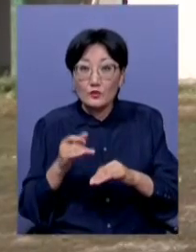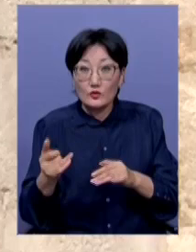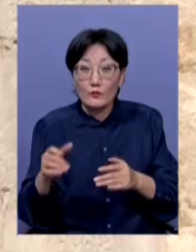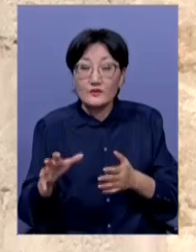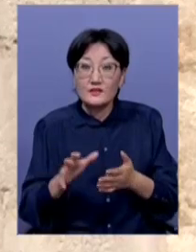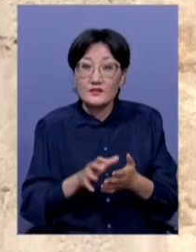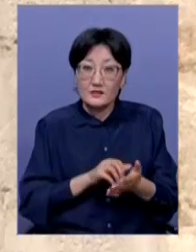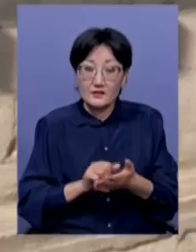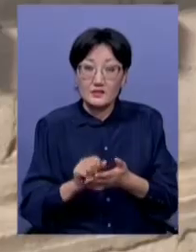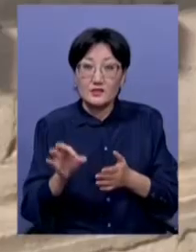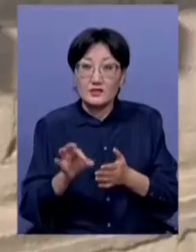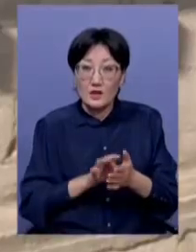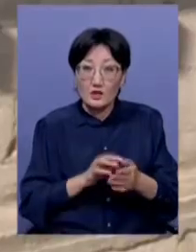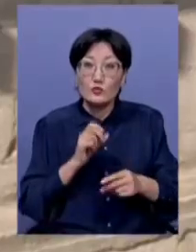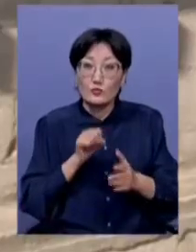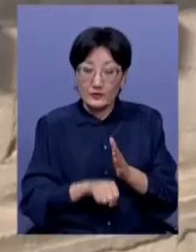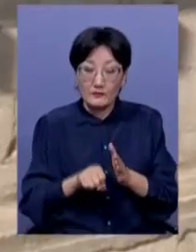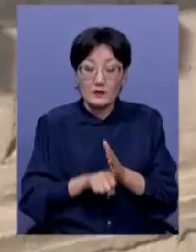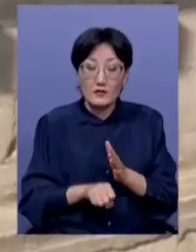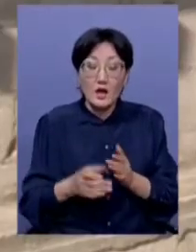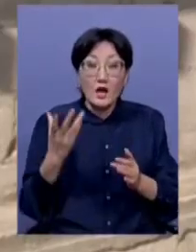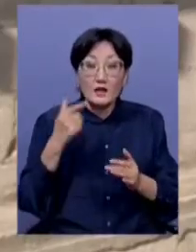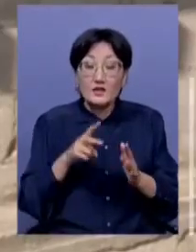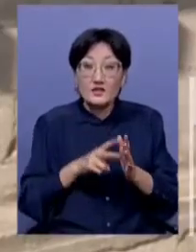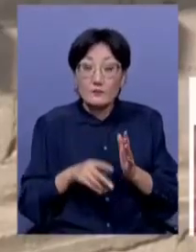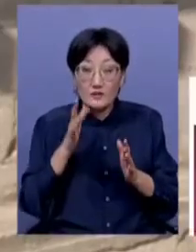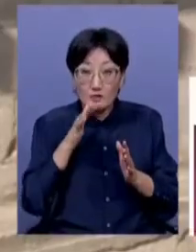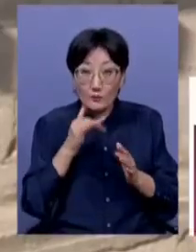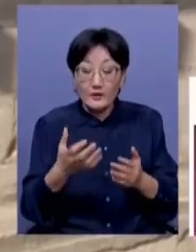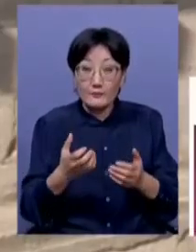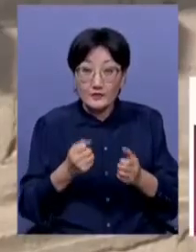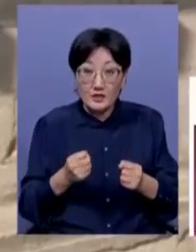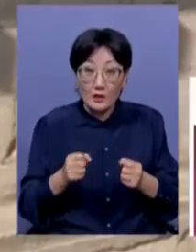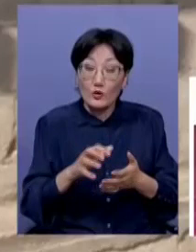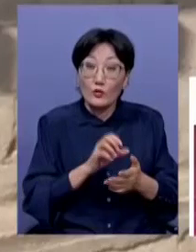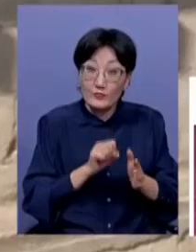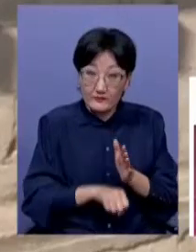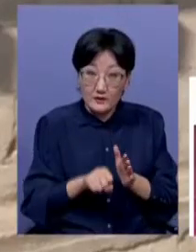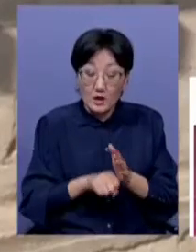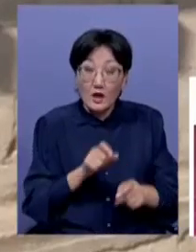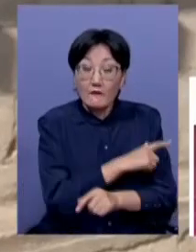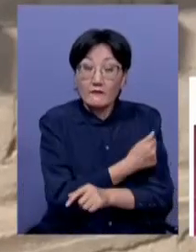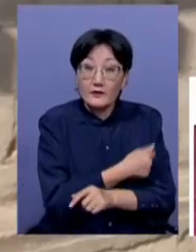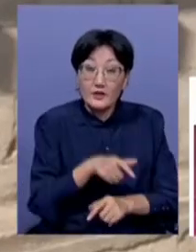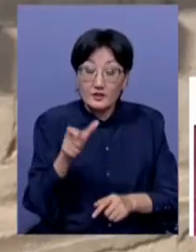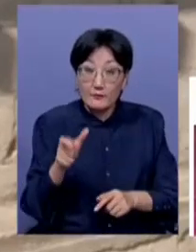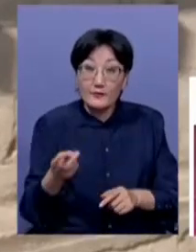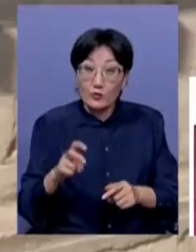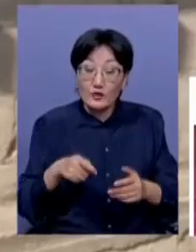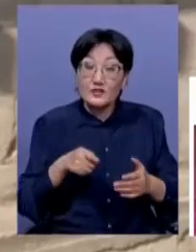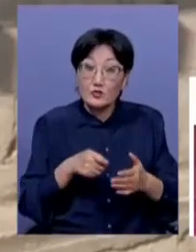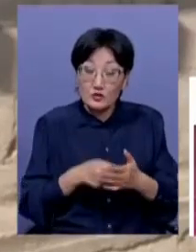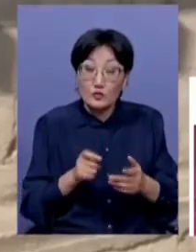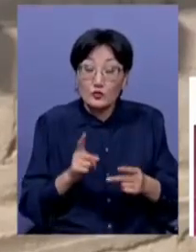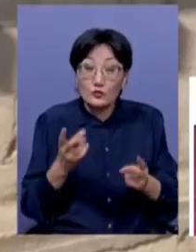тут же избавляются. Когда будет 70 собак, мы их берем и уничтожаем. Врач приходит и усыпляет их. А что